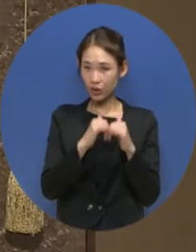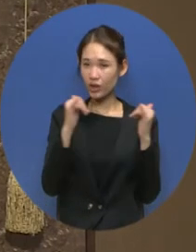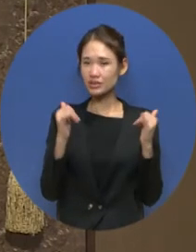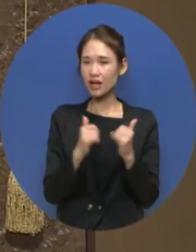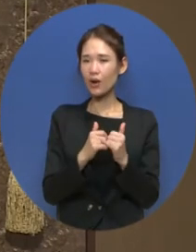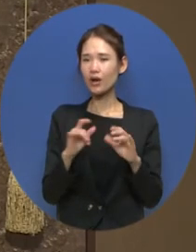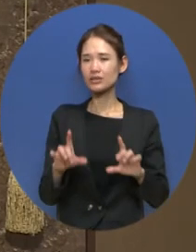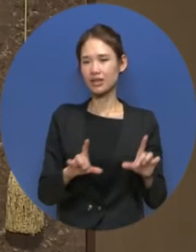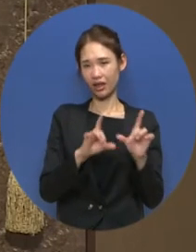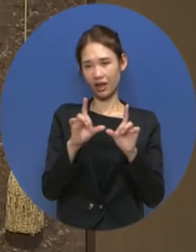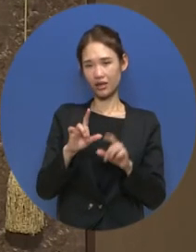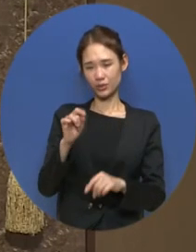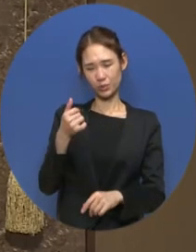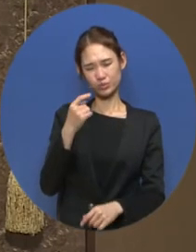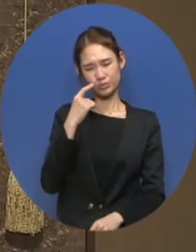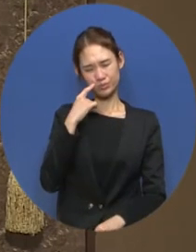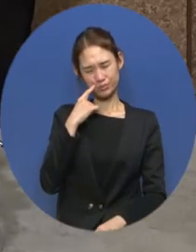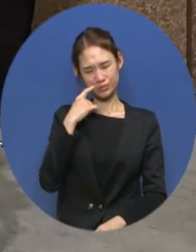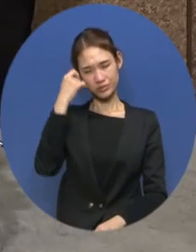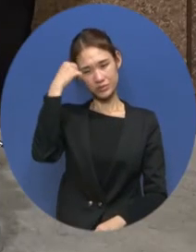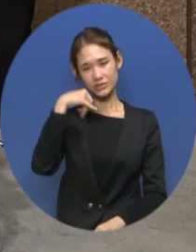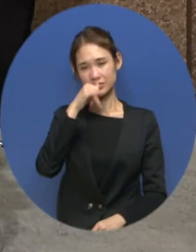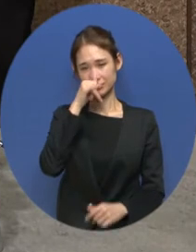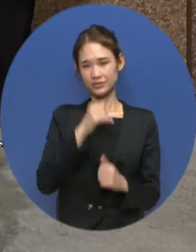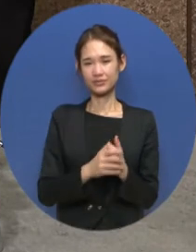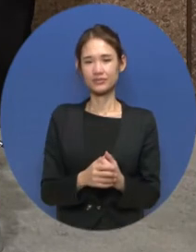미국 사례가 굉장히 좀 부러웠었습니다. 네.